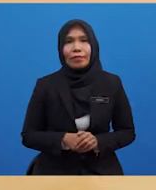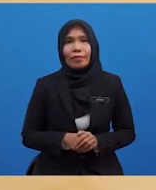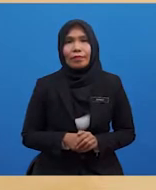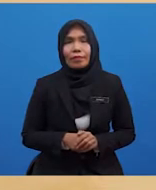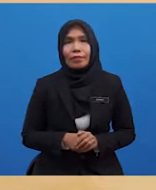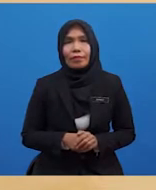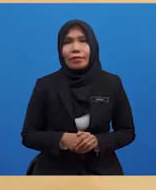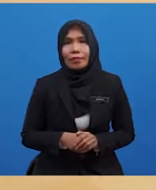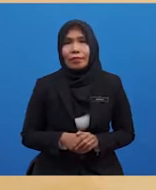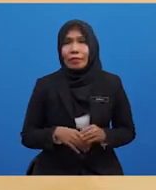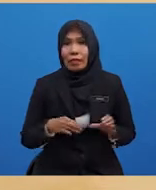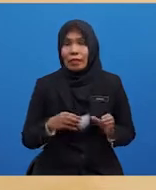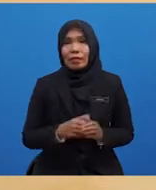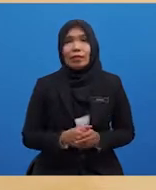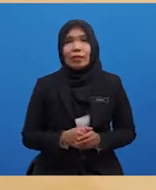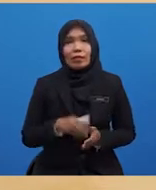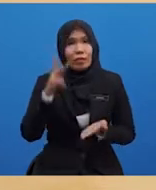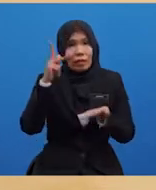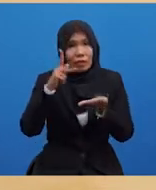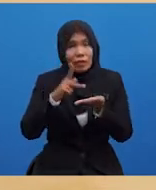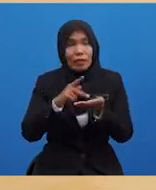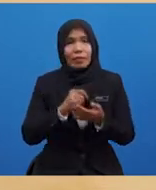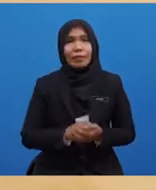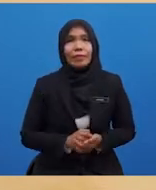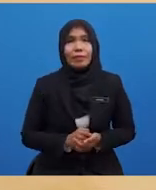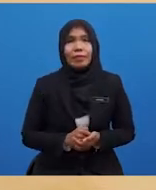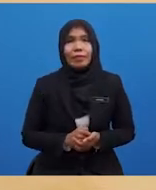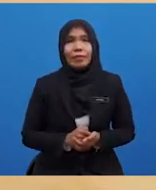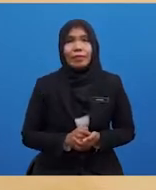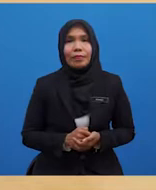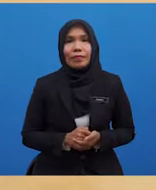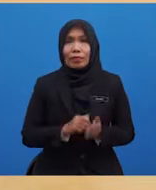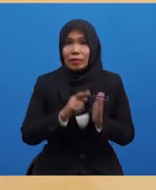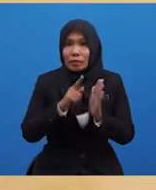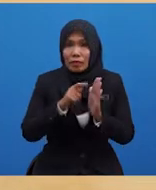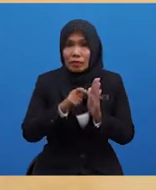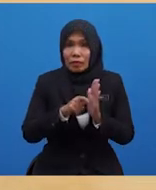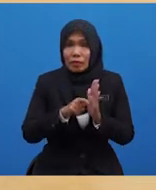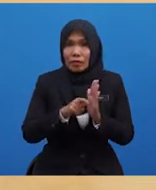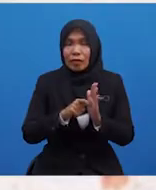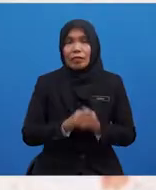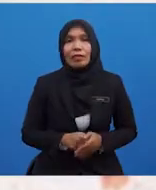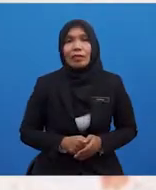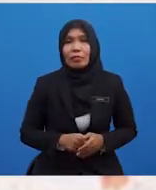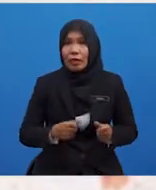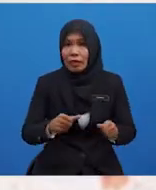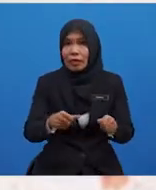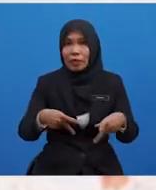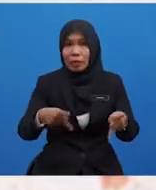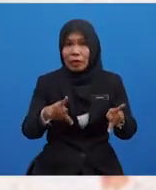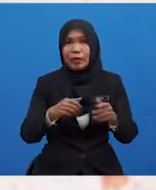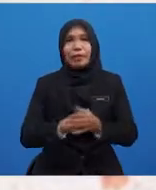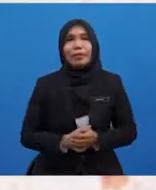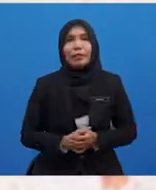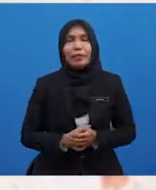cara-cara mengenal pasti maklumat dalam gambar rajah carta alih proses. Gambar